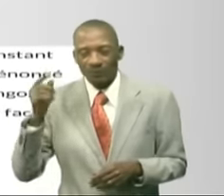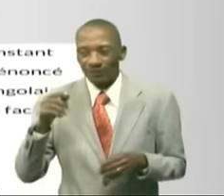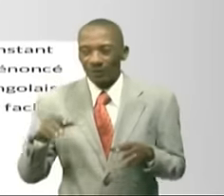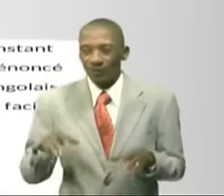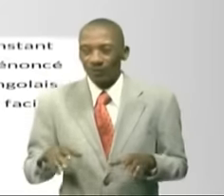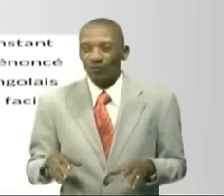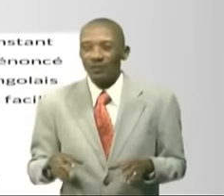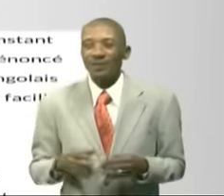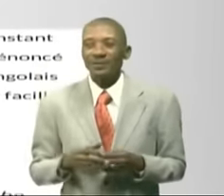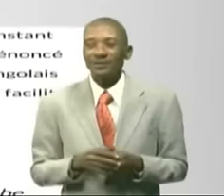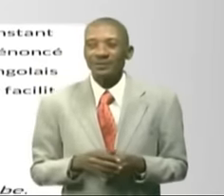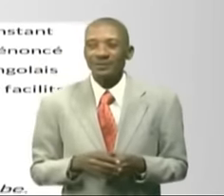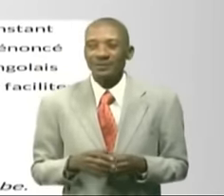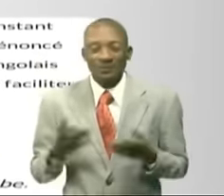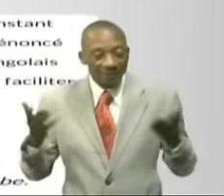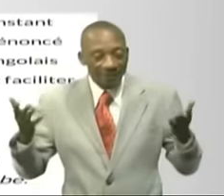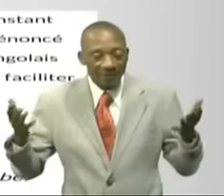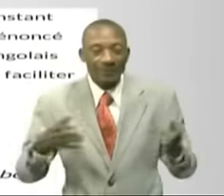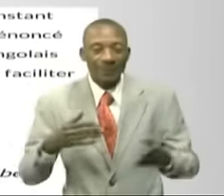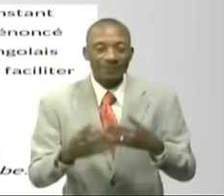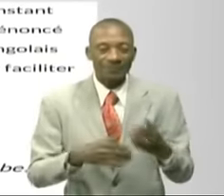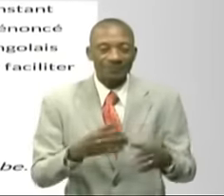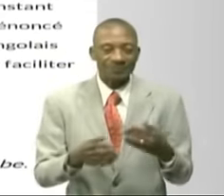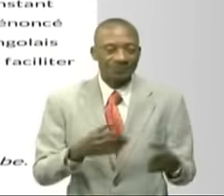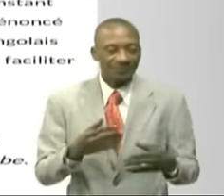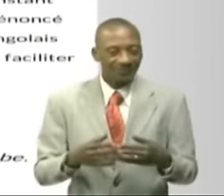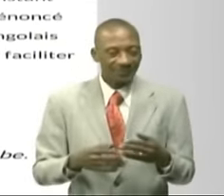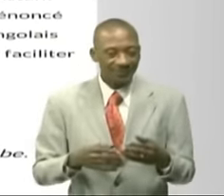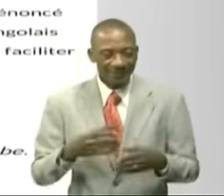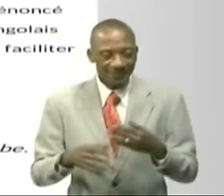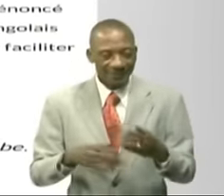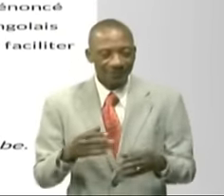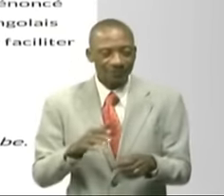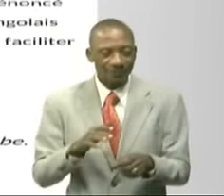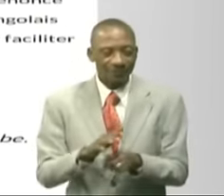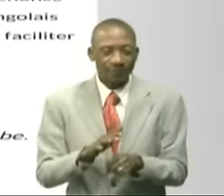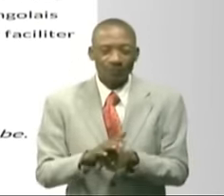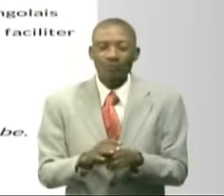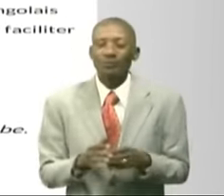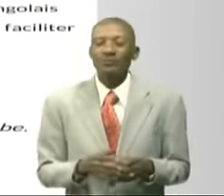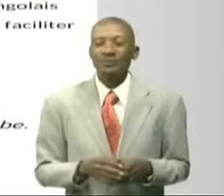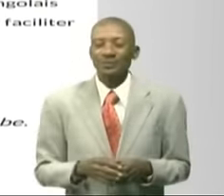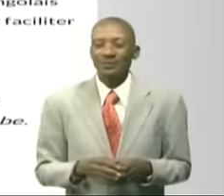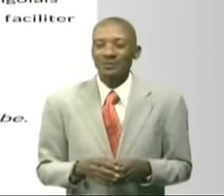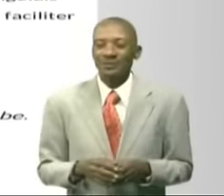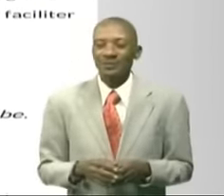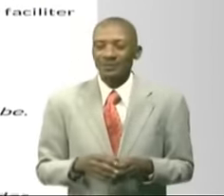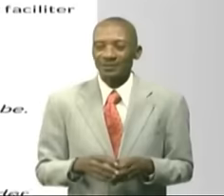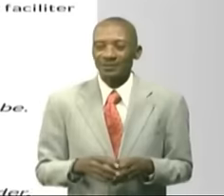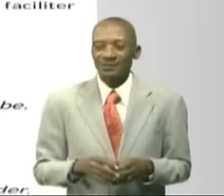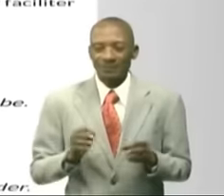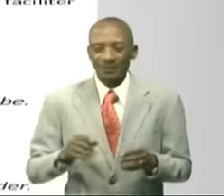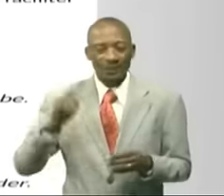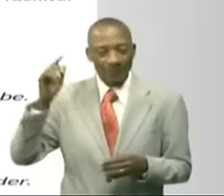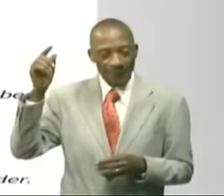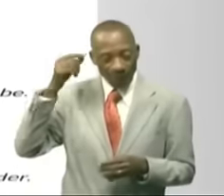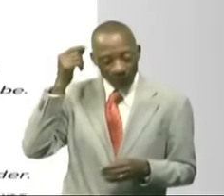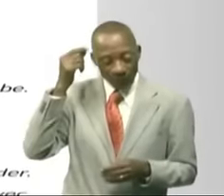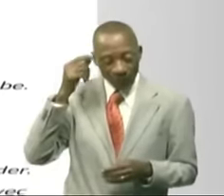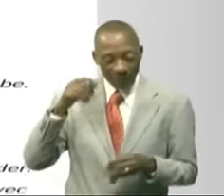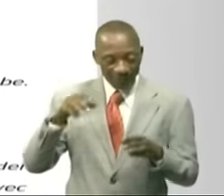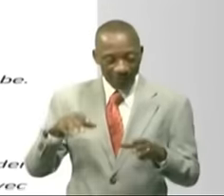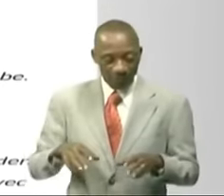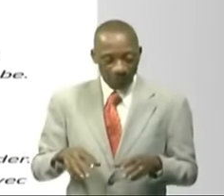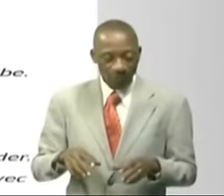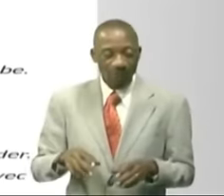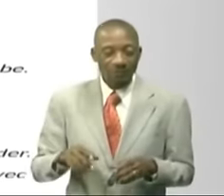au verdict prononcé jeudi 8 août 2024 par la cour militaire de Kinshasa-Gombe, le gouvernement de la République